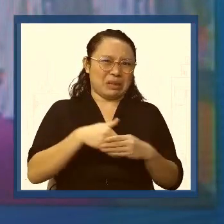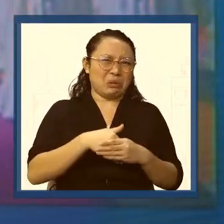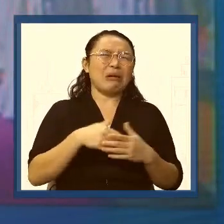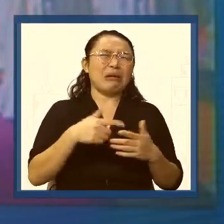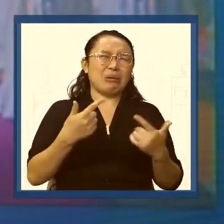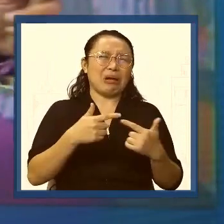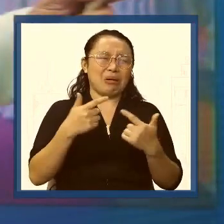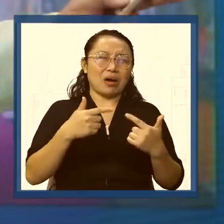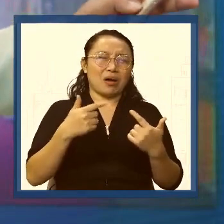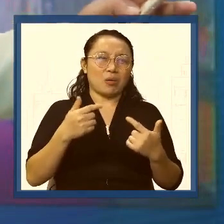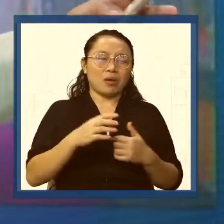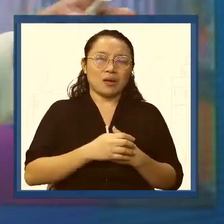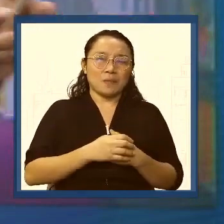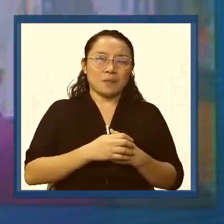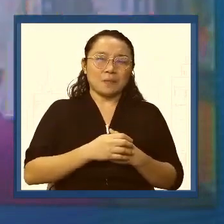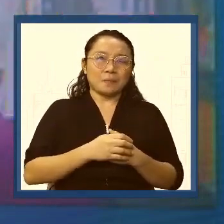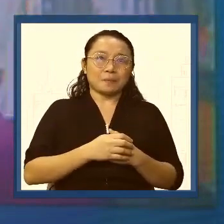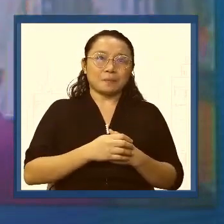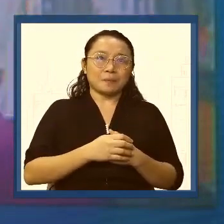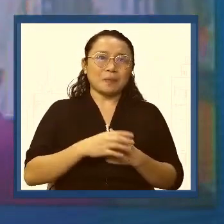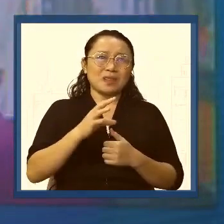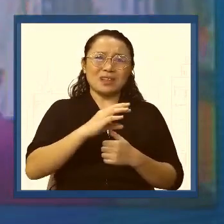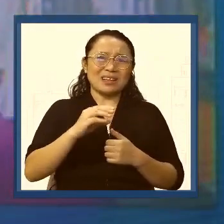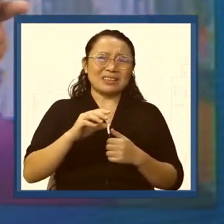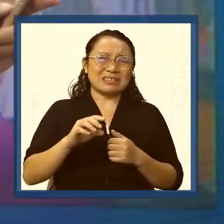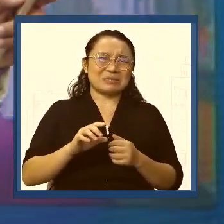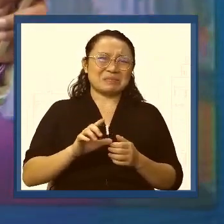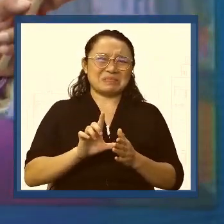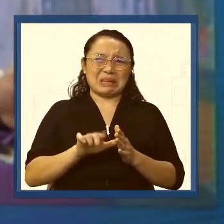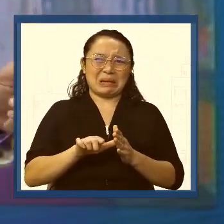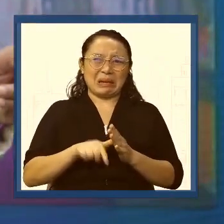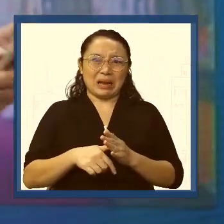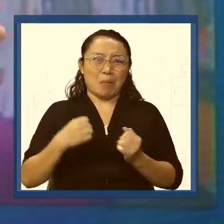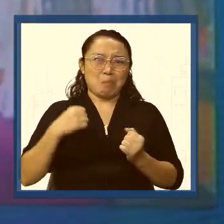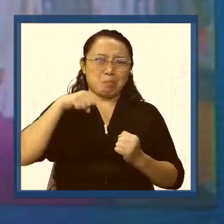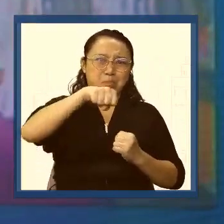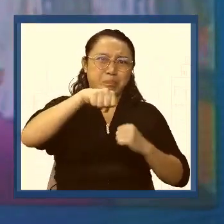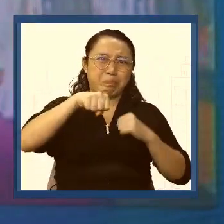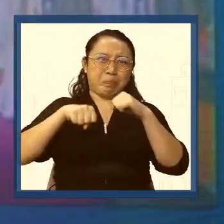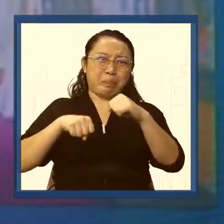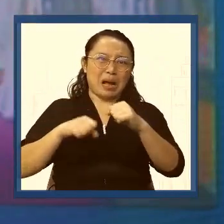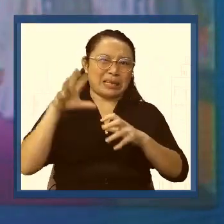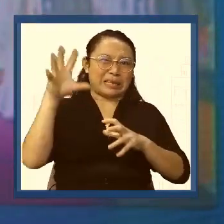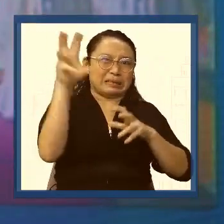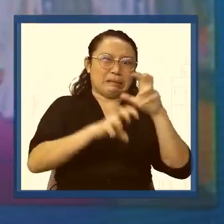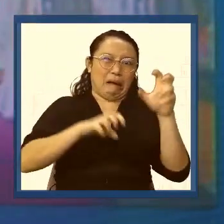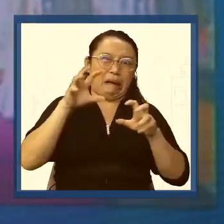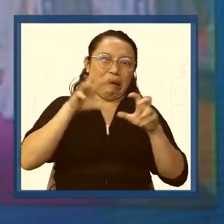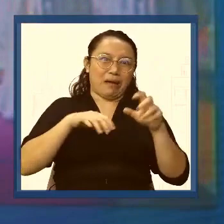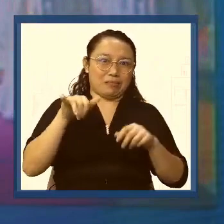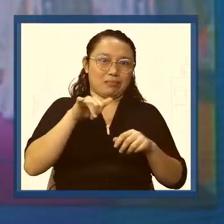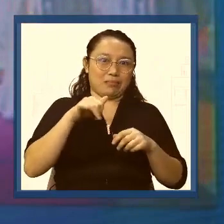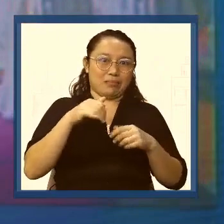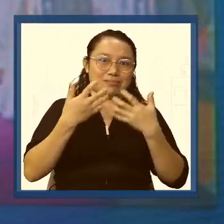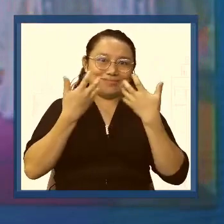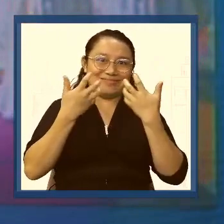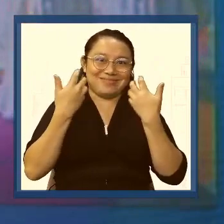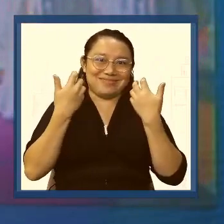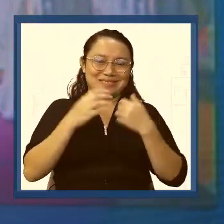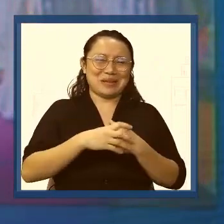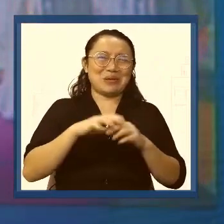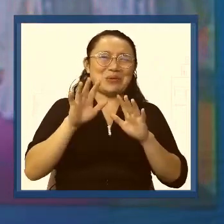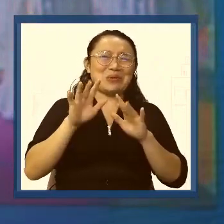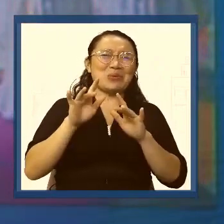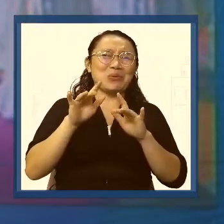yod, bisag unsa na lang ang mahitabo nila, magsinumbagay, magkinaurasay, pwede nang luoya kay